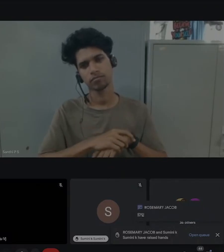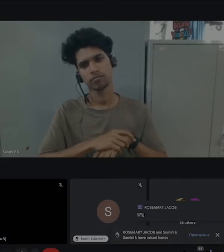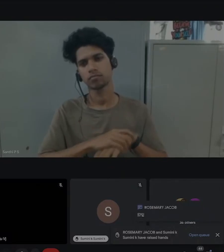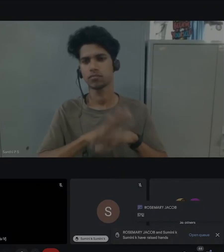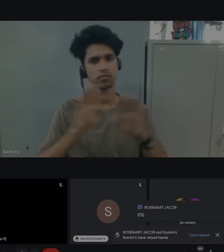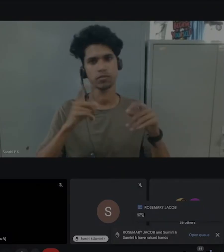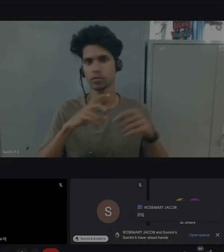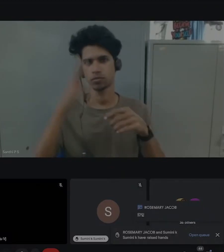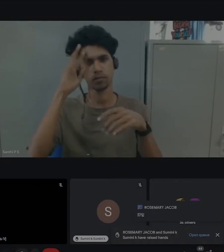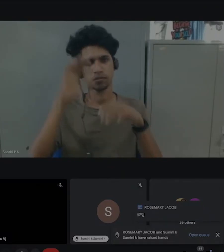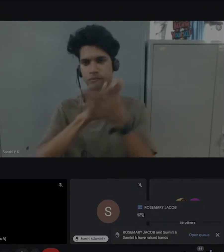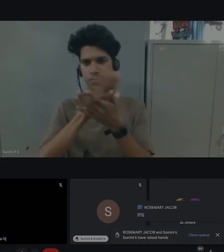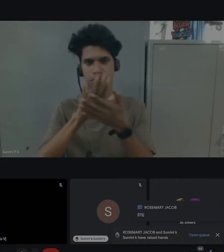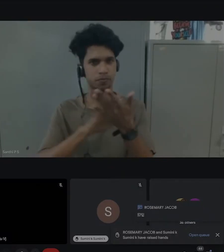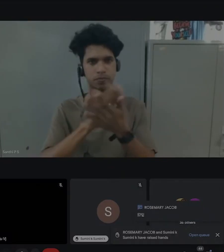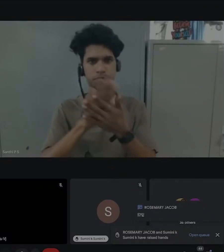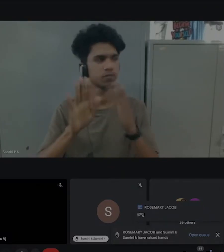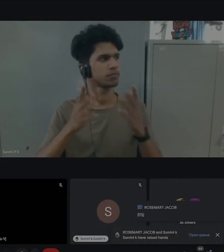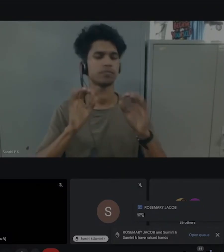ഇല്ല, ചോദ്യമില്ല. ശരി.